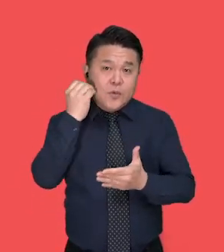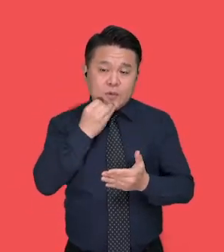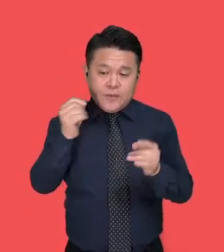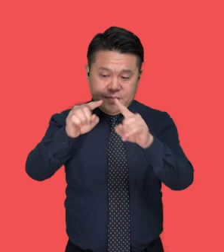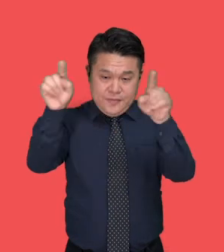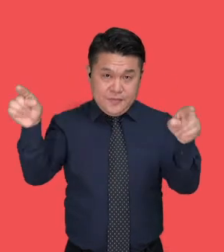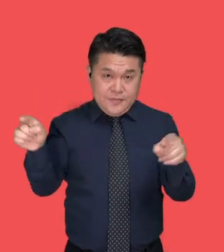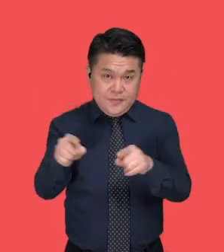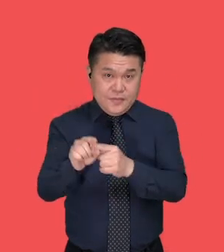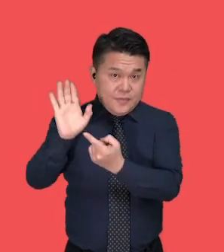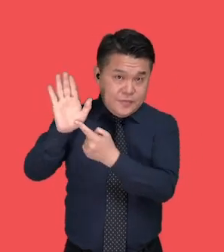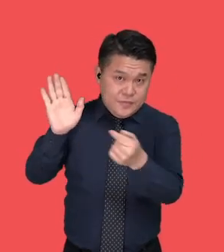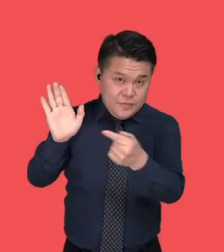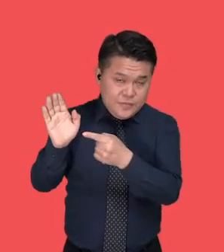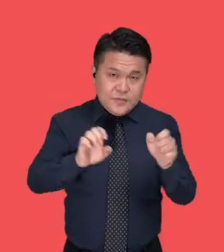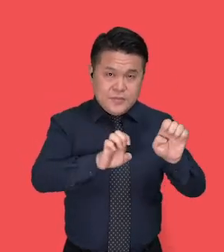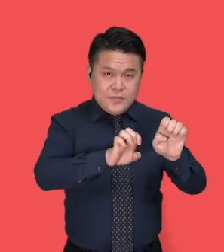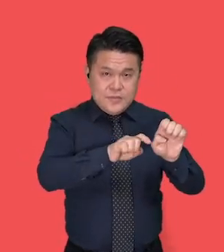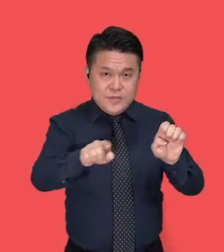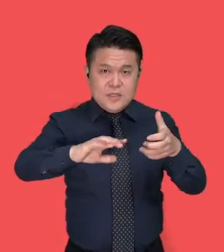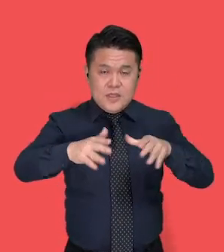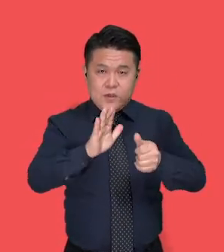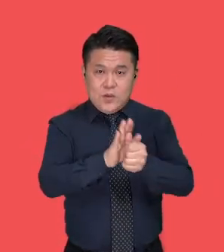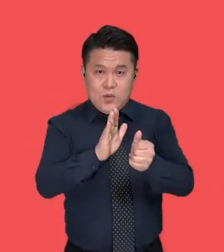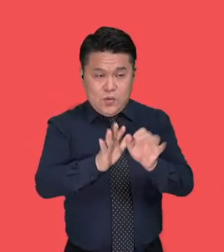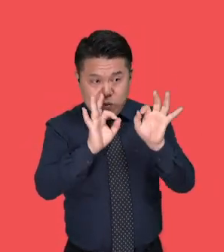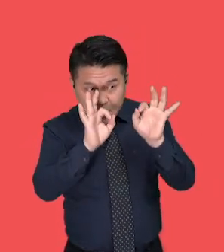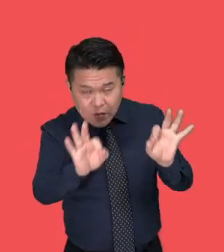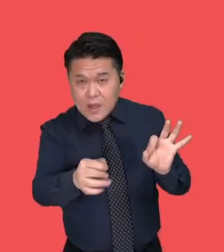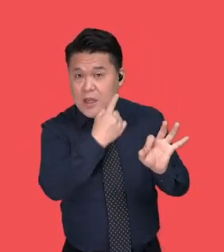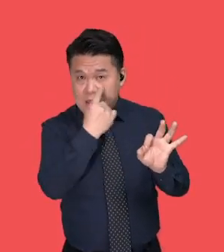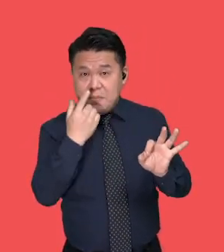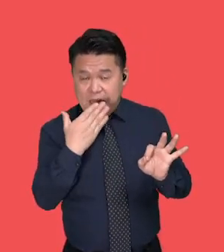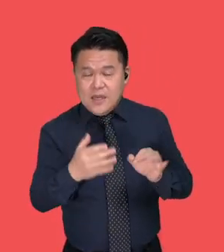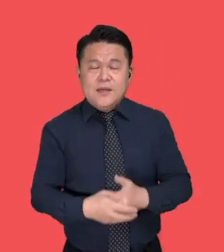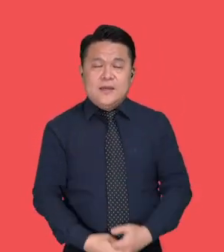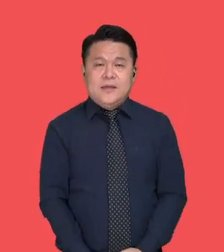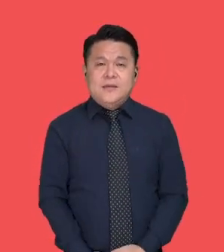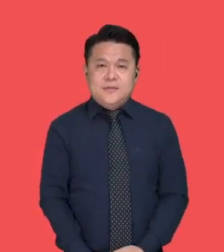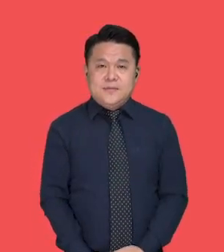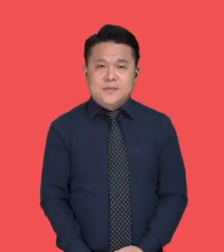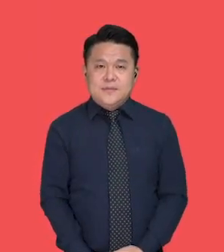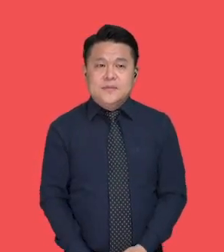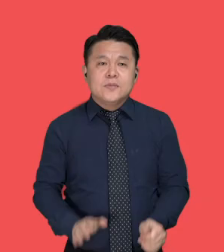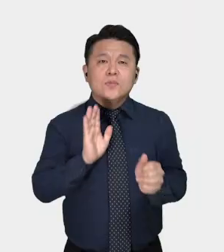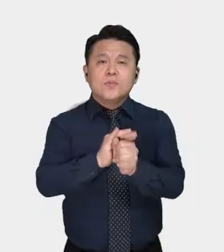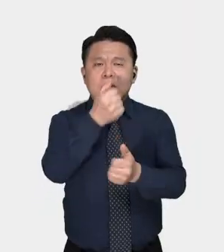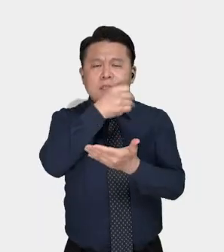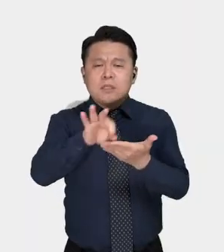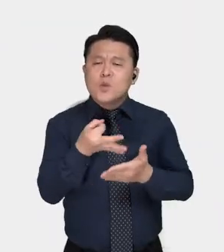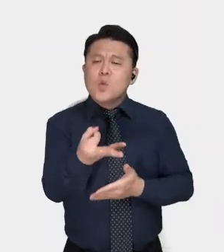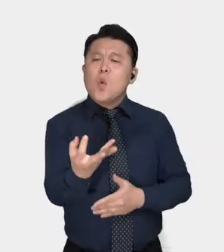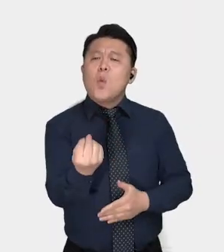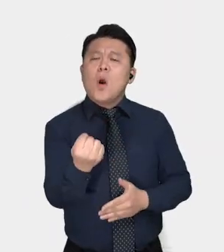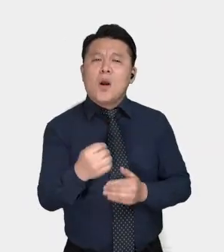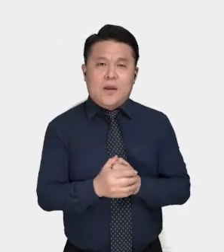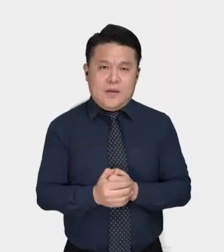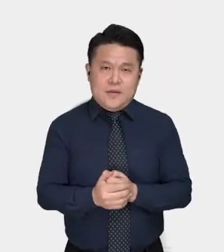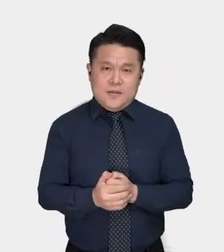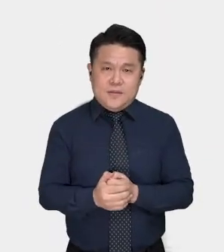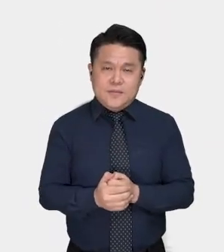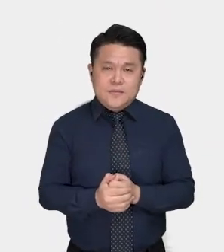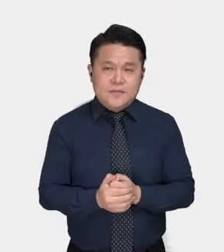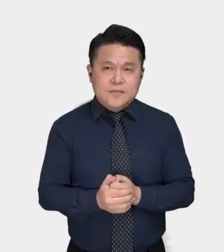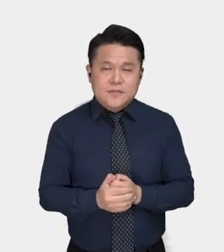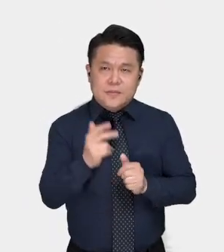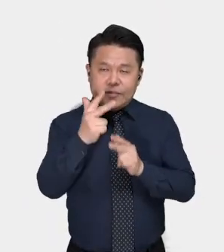한국장애인개발원 홈페이지 공지사항, 이 나라 도움 시스템 등을 통해 확인하실 수 있습니다. 지원 예산은 어느